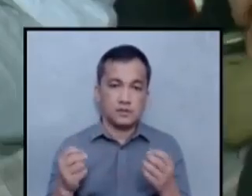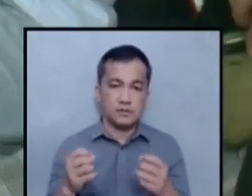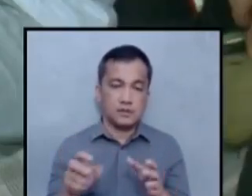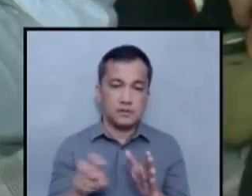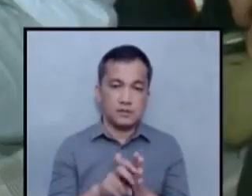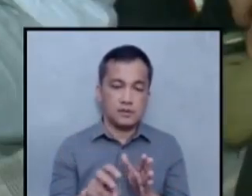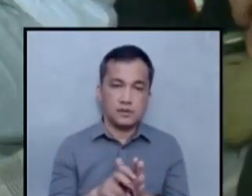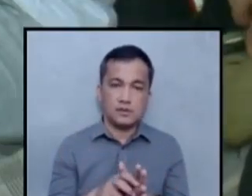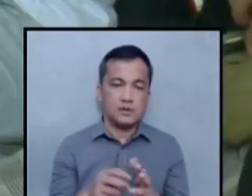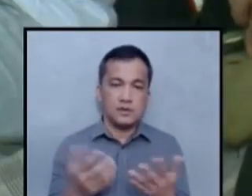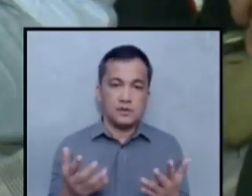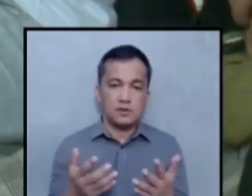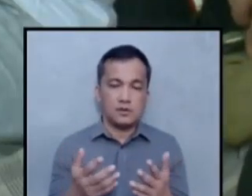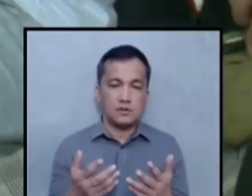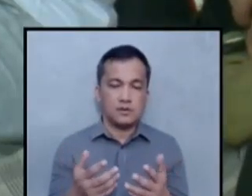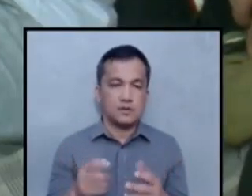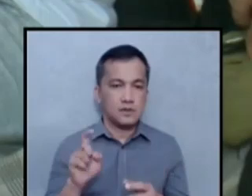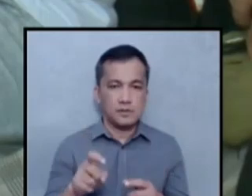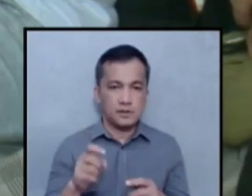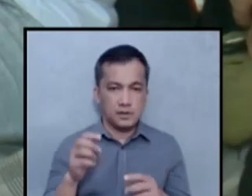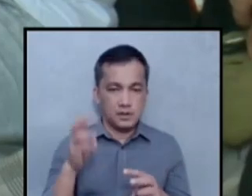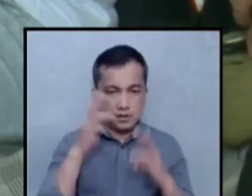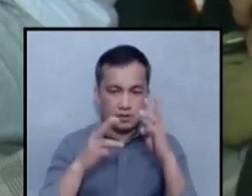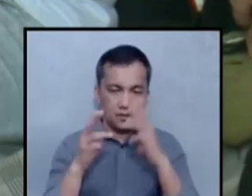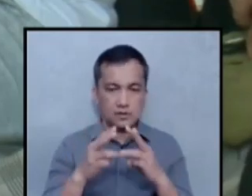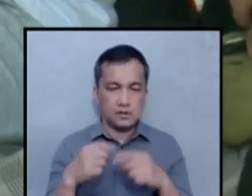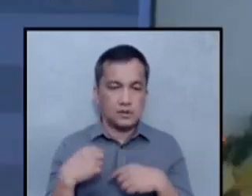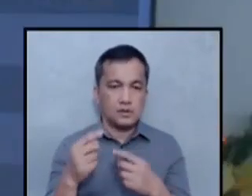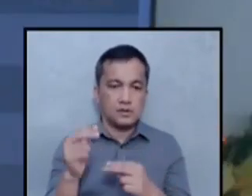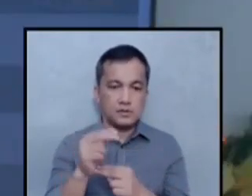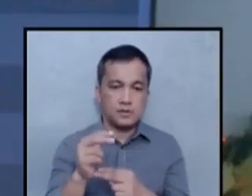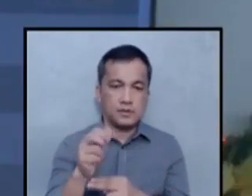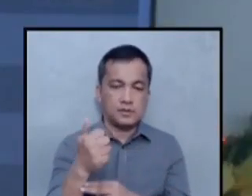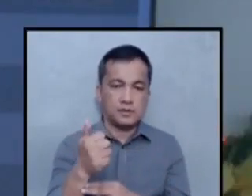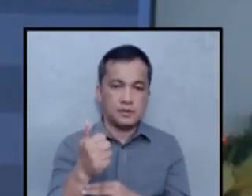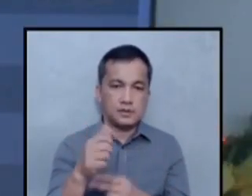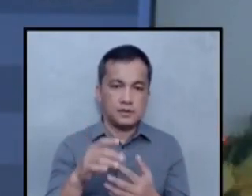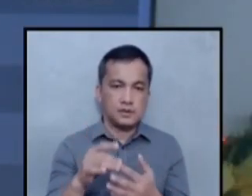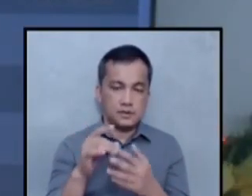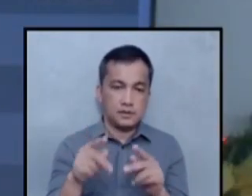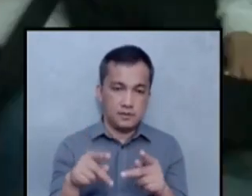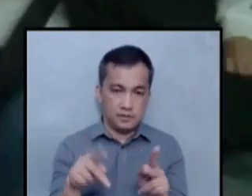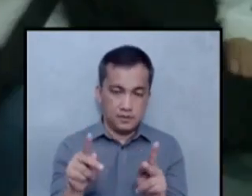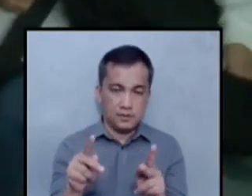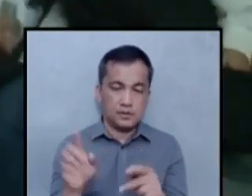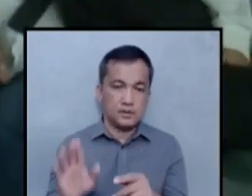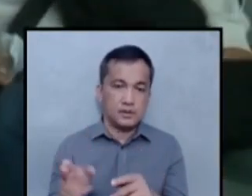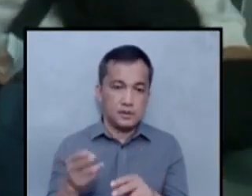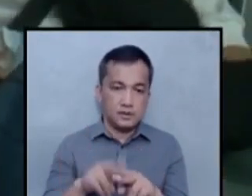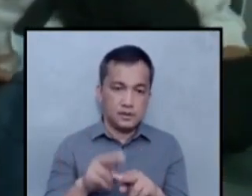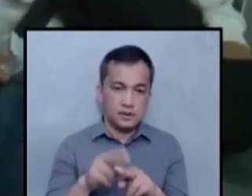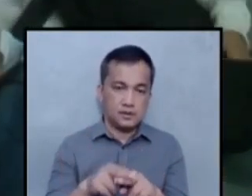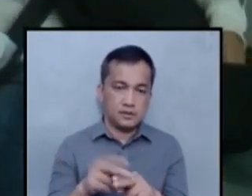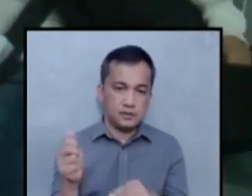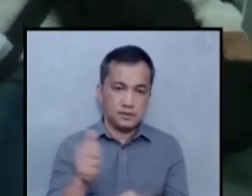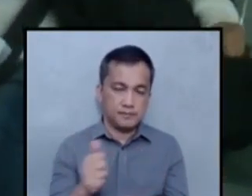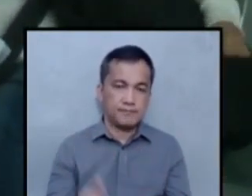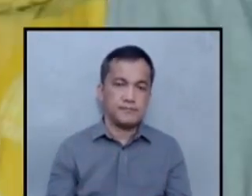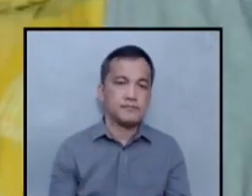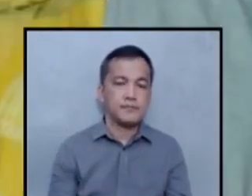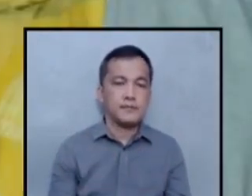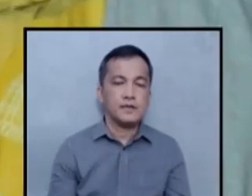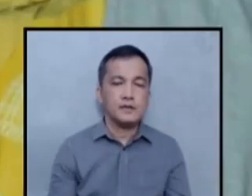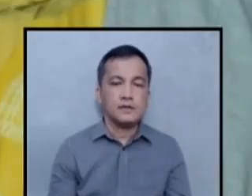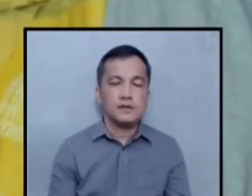wala naman dapat kabahala dahil hanggang November 10 naman ang special permit para sa karagdagang bumabiyaheng unit. Kalat naman